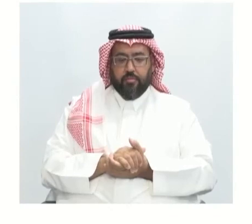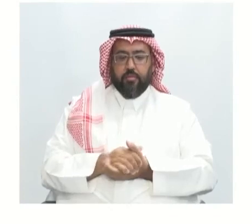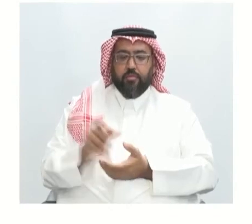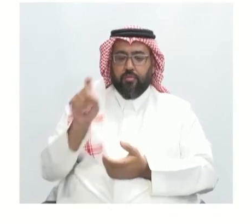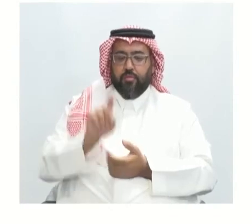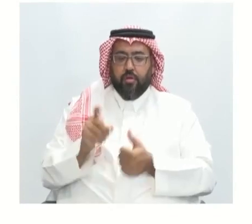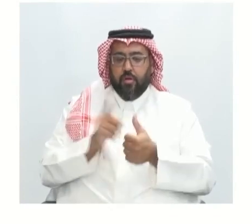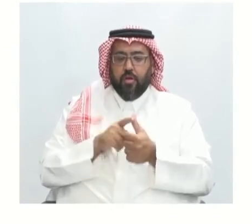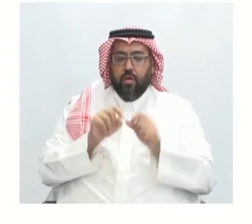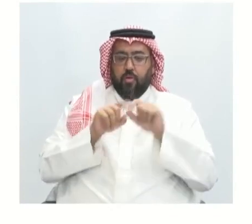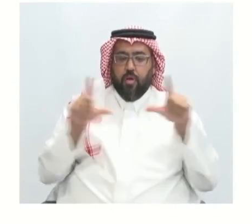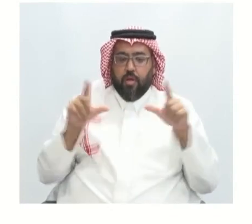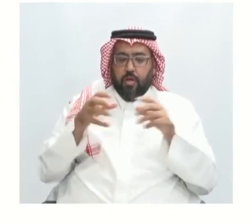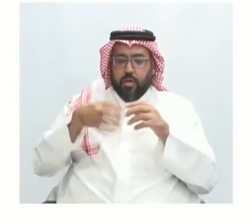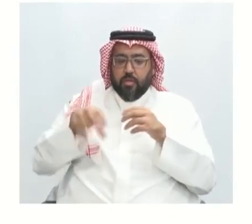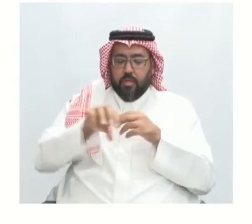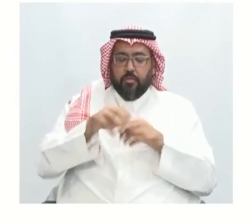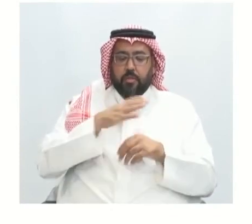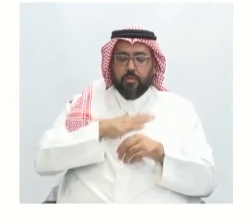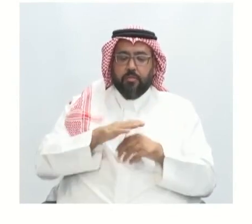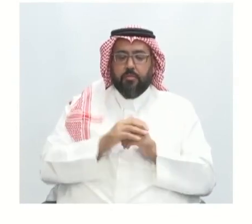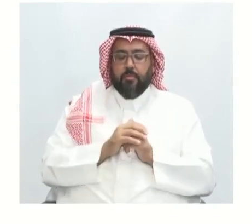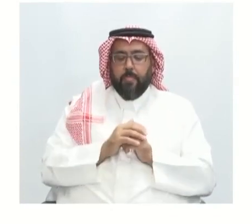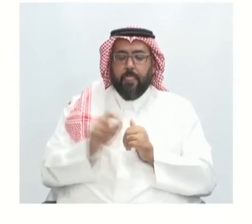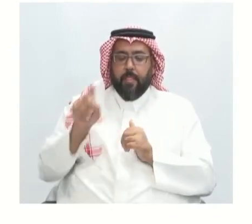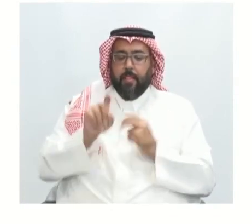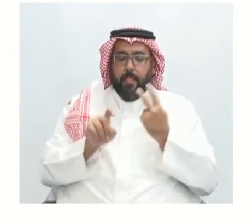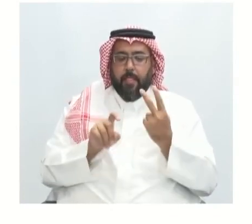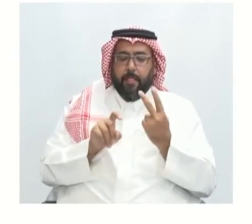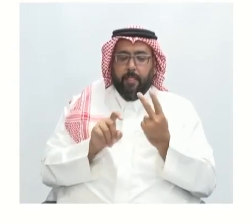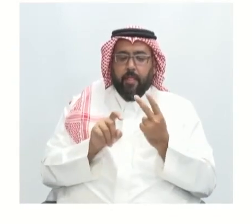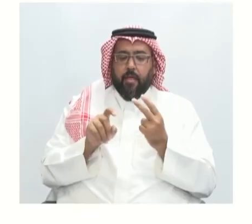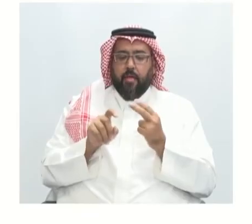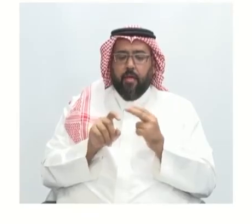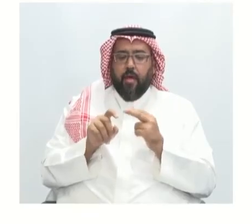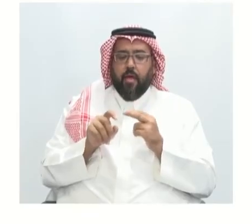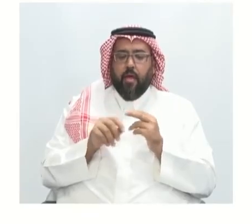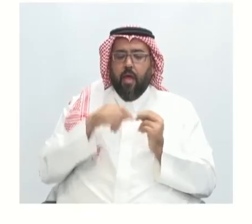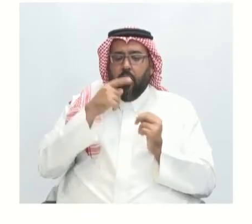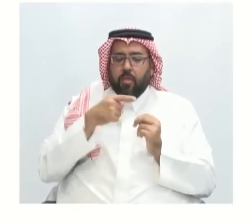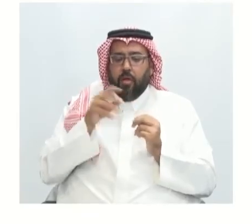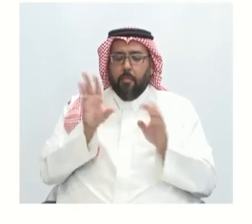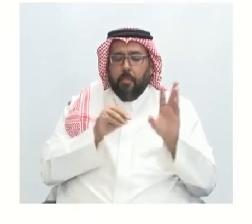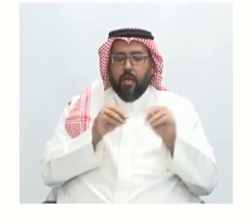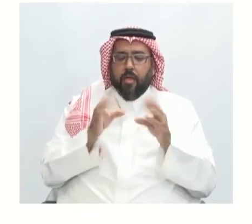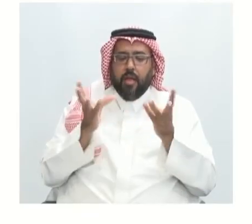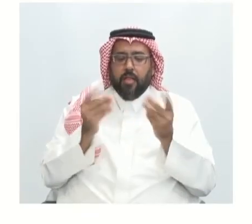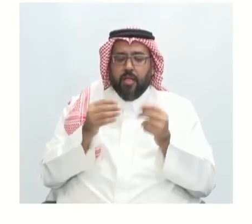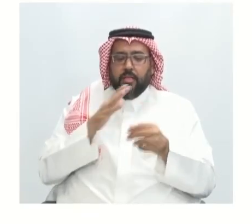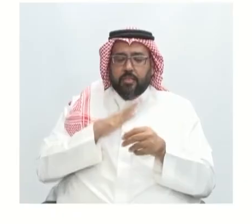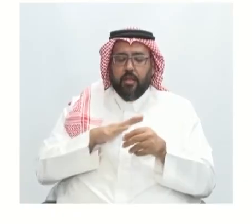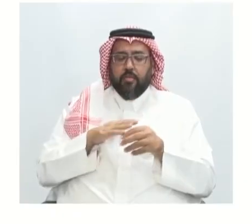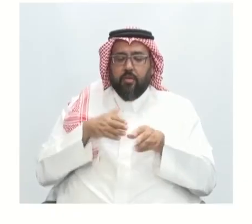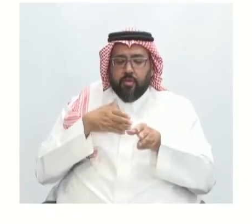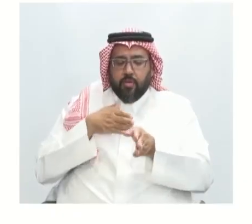الاول وضح اقسام الصبر السؤال الثاني اذكر بعض نتائج الصبر والوارده